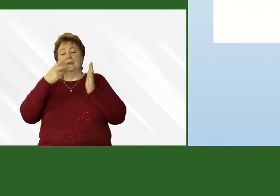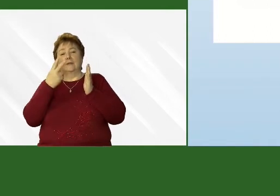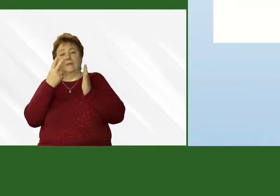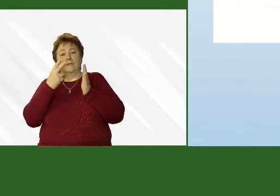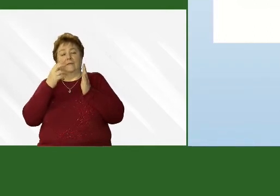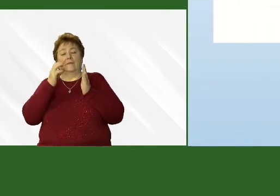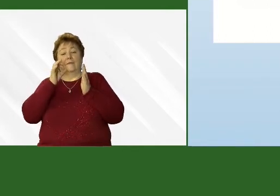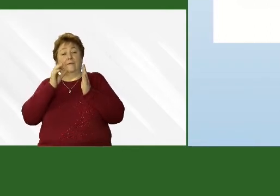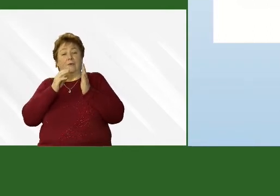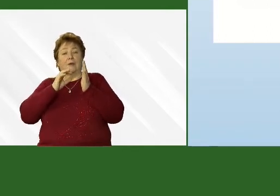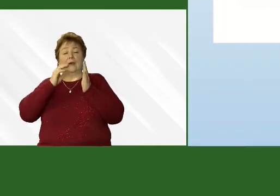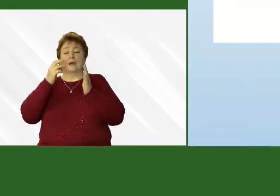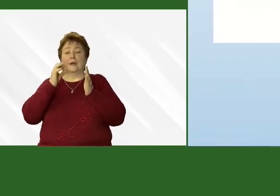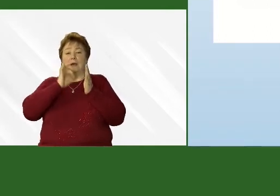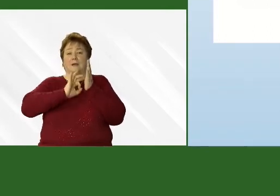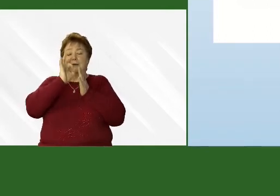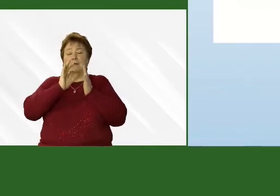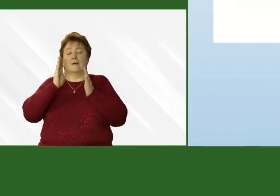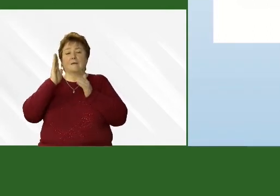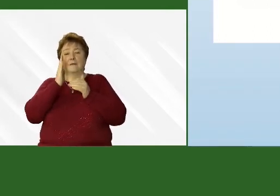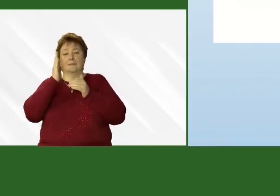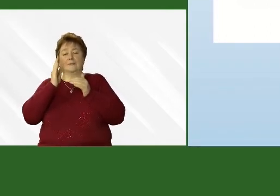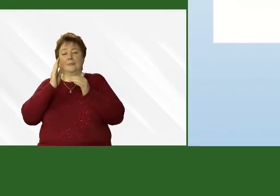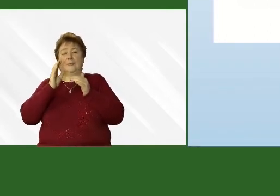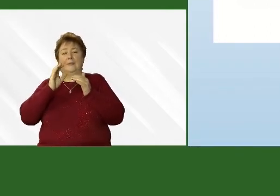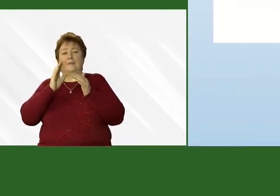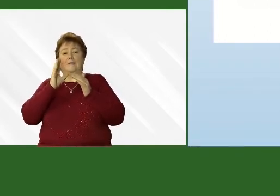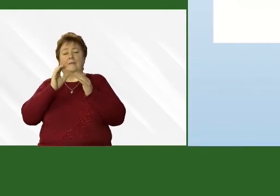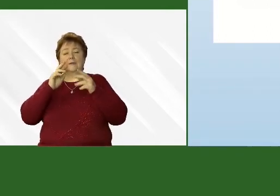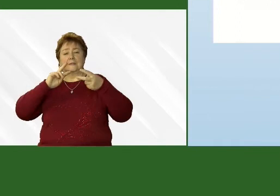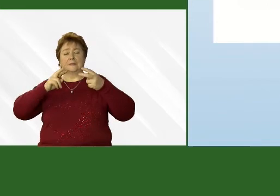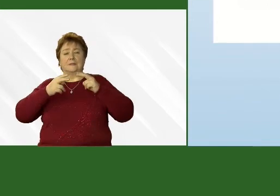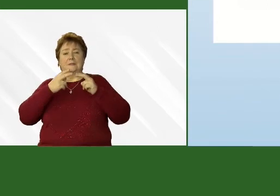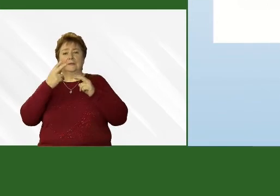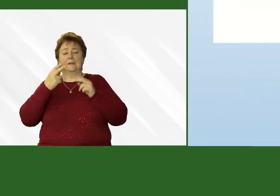89,2 градуса. Российская станция «Восток» 21 июля